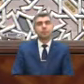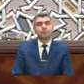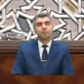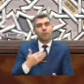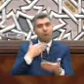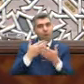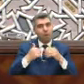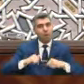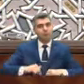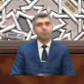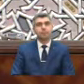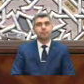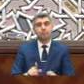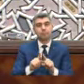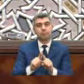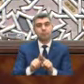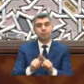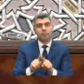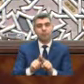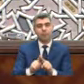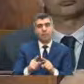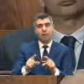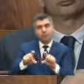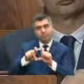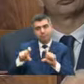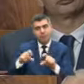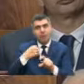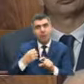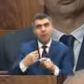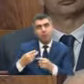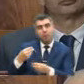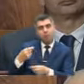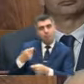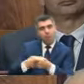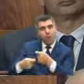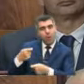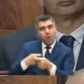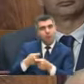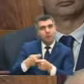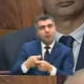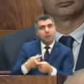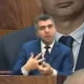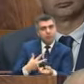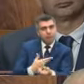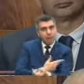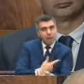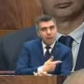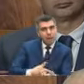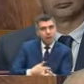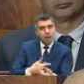الوزير. المستلزمات الطبية تتعرف فوضى كبيرة في التسويق ديالها. أولا عدم مراقبة